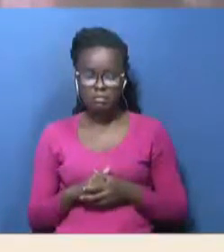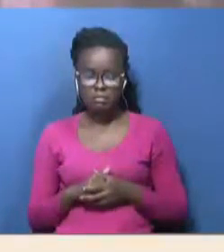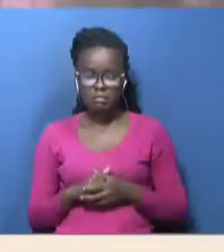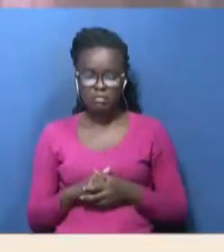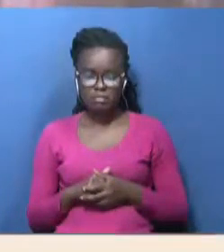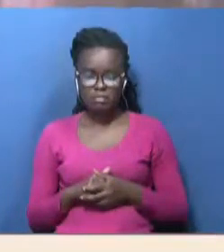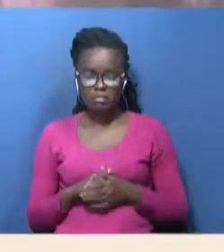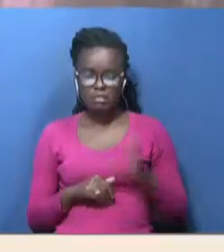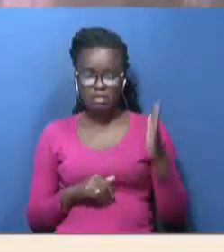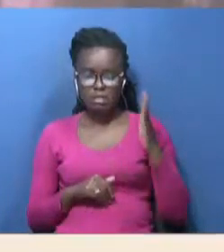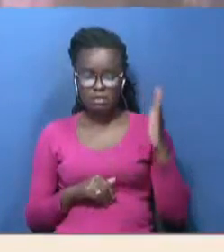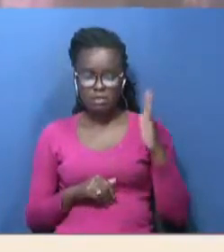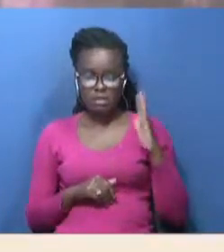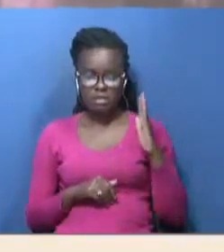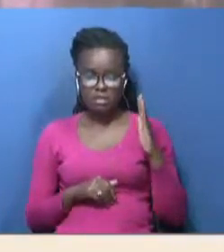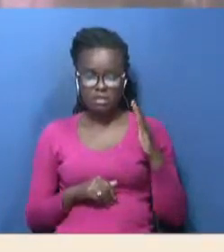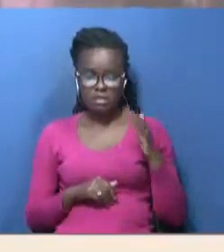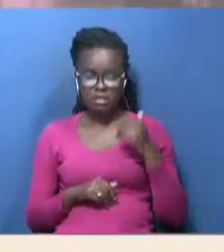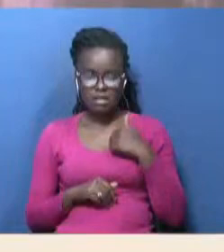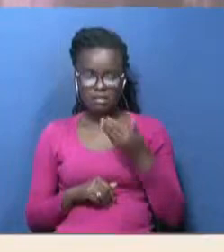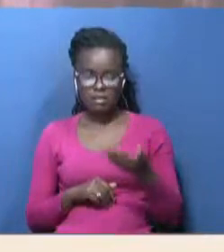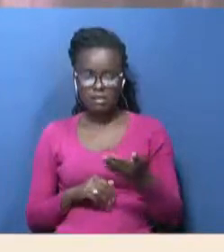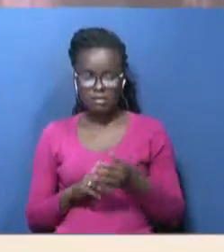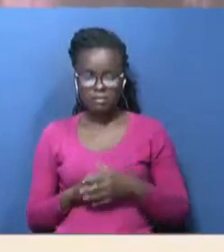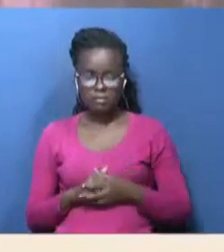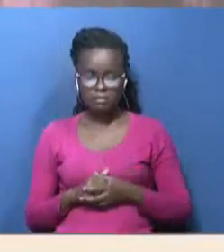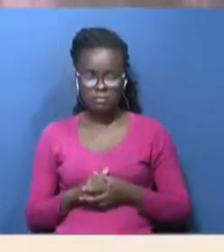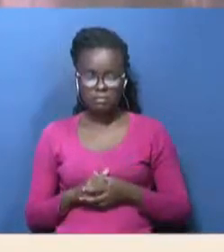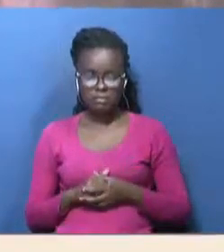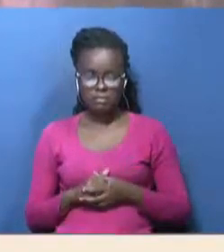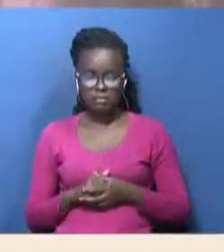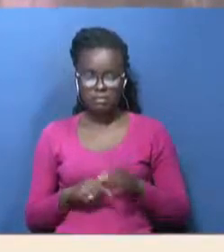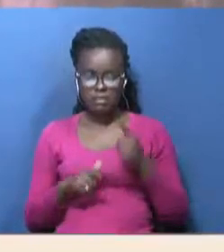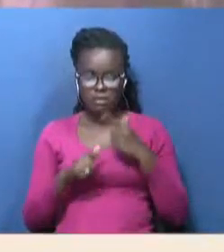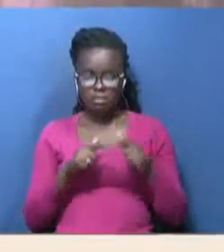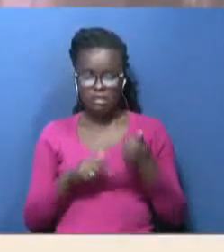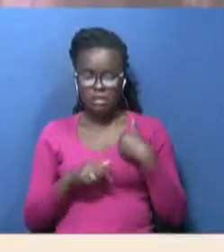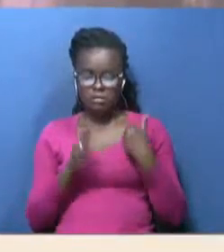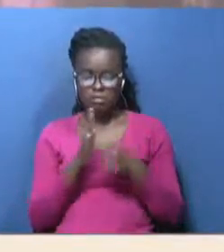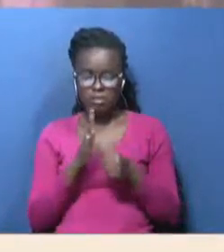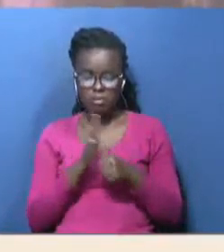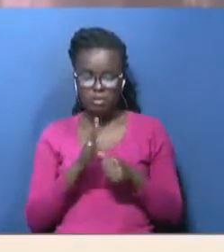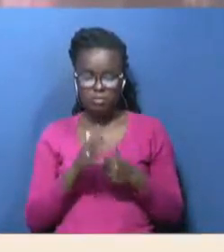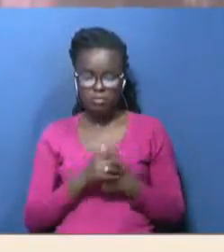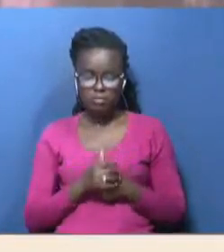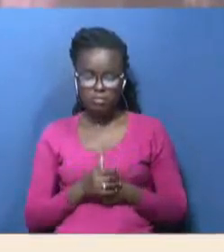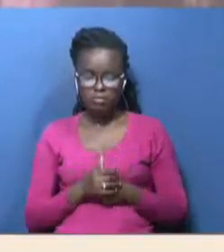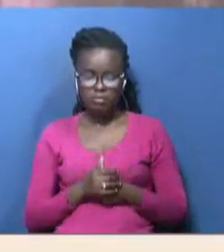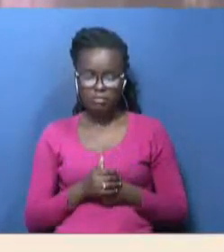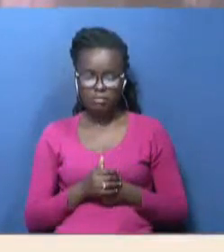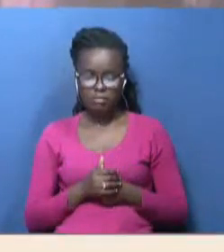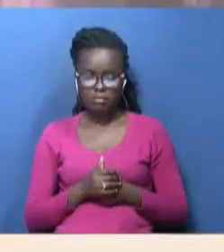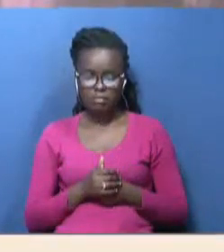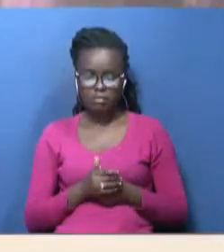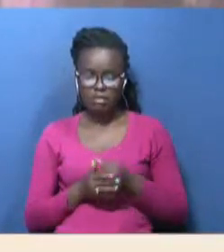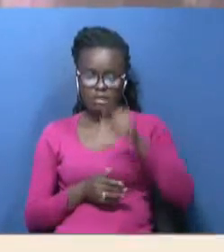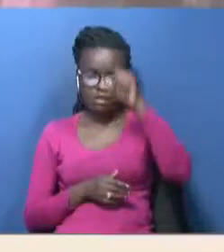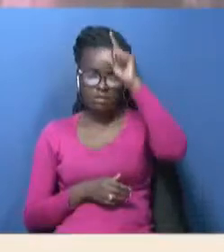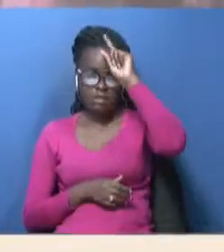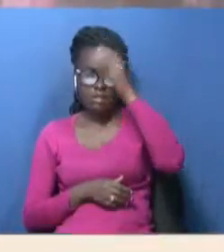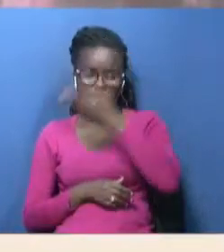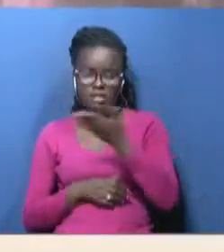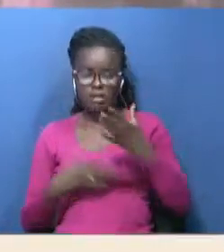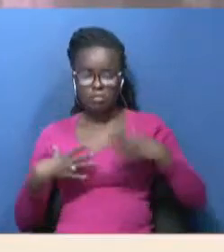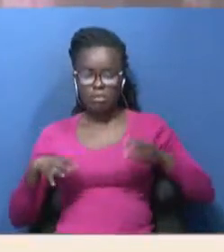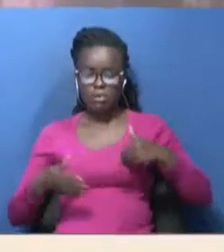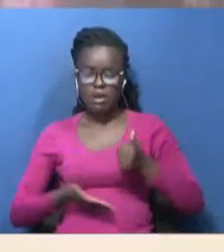za usalama vyote vyenye viko chini ya mamlaka ya serikali, lakini kuna shida moja, mashinani watu wafikiwi. na